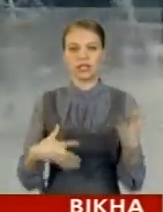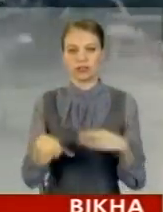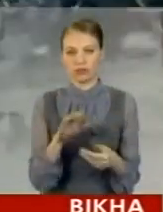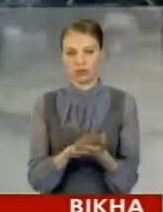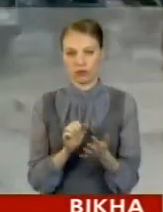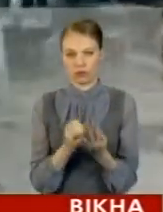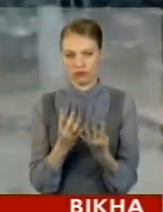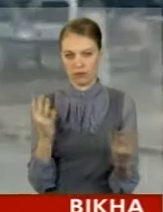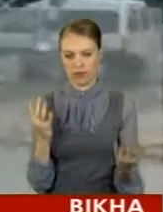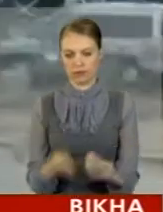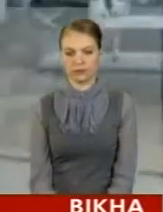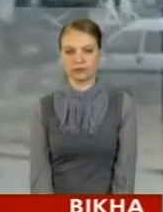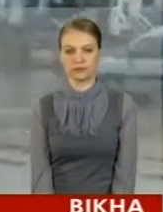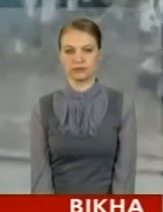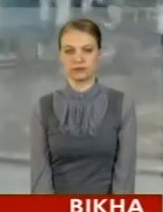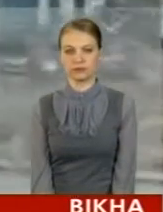паркани.